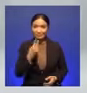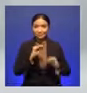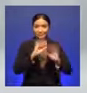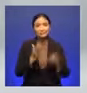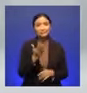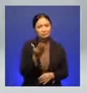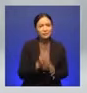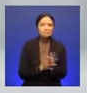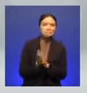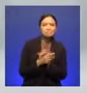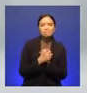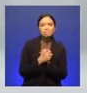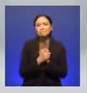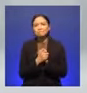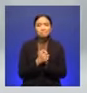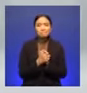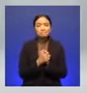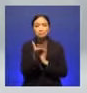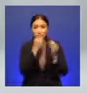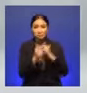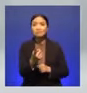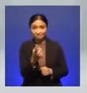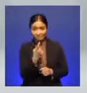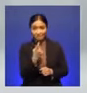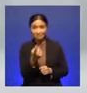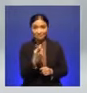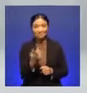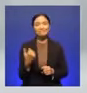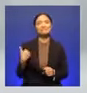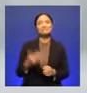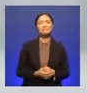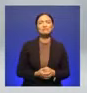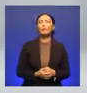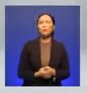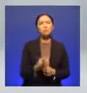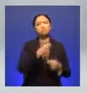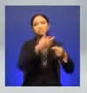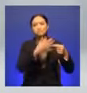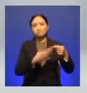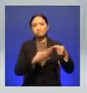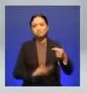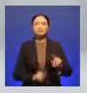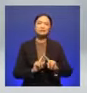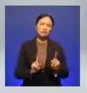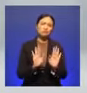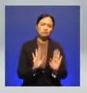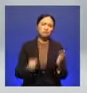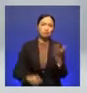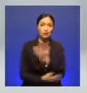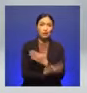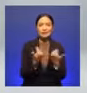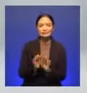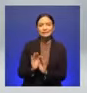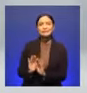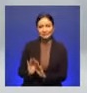ท่านเนี่ยครั่นเนื้อครั่นตัวแล้วค่ะมีคำถามจากทางบ้านเข้ามาหลายคำถามนะคะแต่คิดว่าจะขอโอกาสนี้เก็บไว้